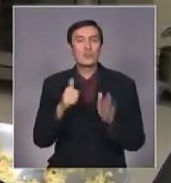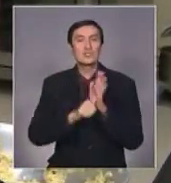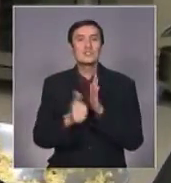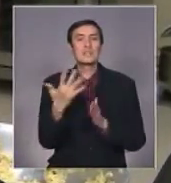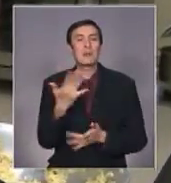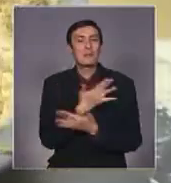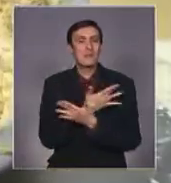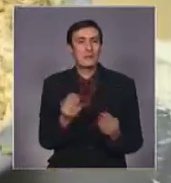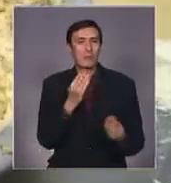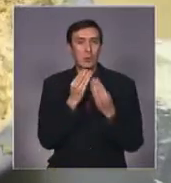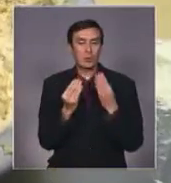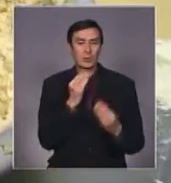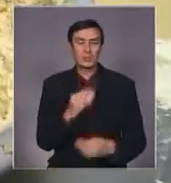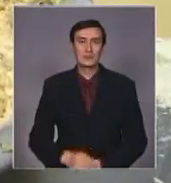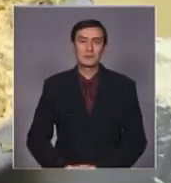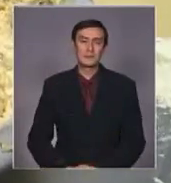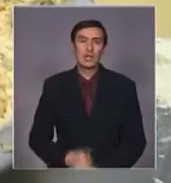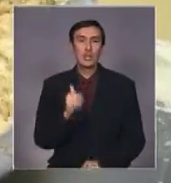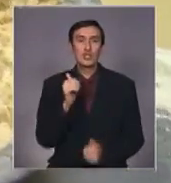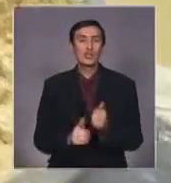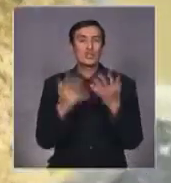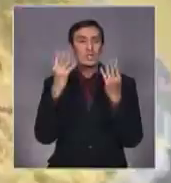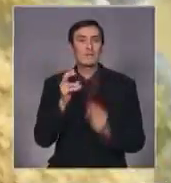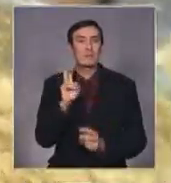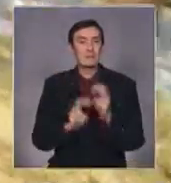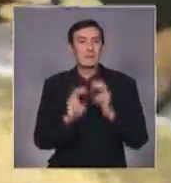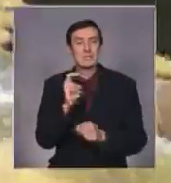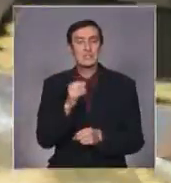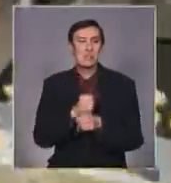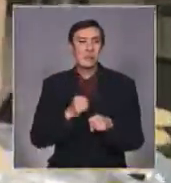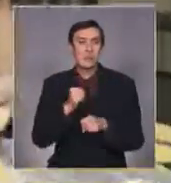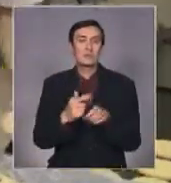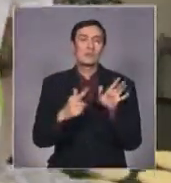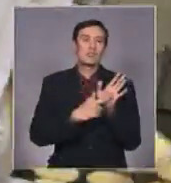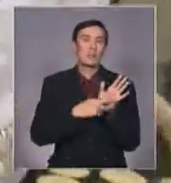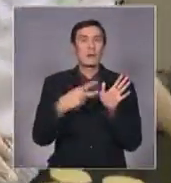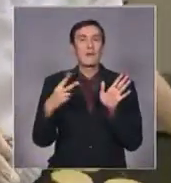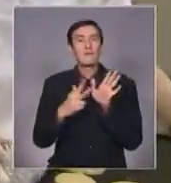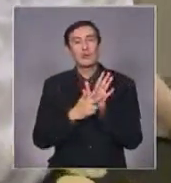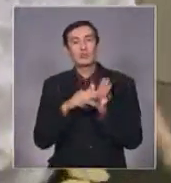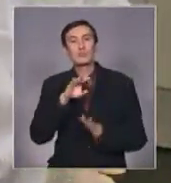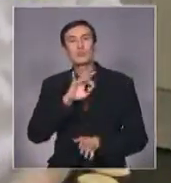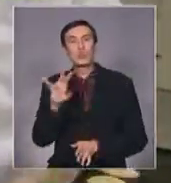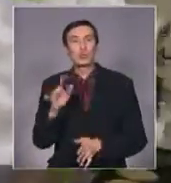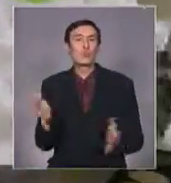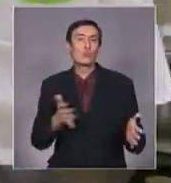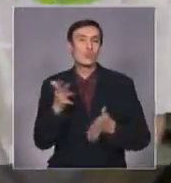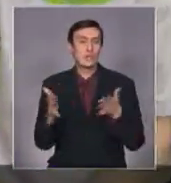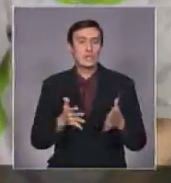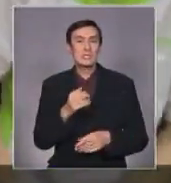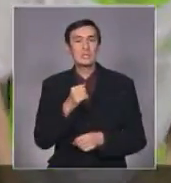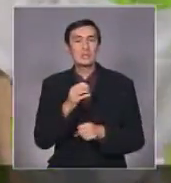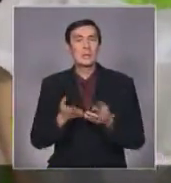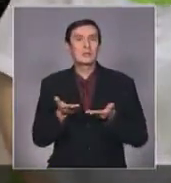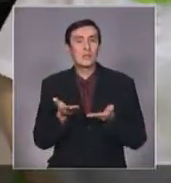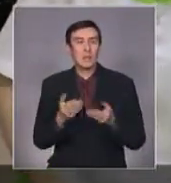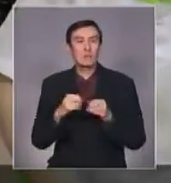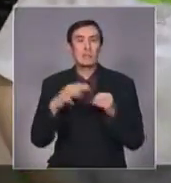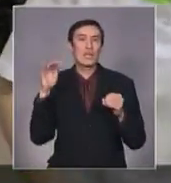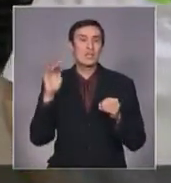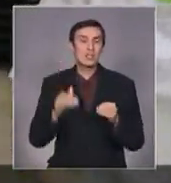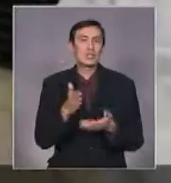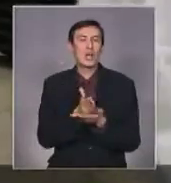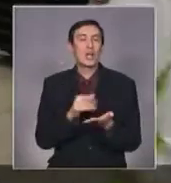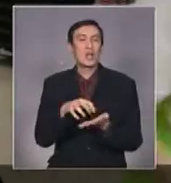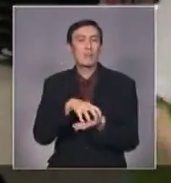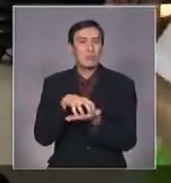видов продукции. Ежедневно на этом предприятии перерабатывают 7-8 тонн муки. Из нее здесь изготавливают до 15 тысяч